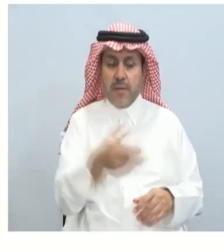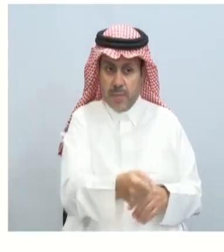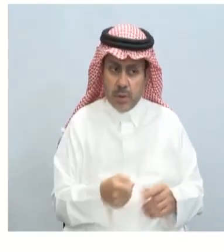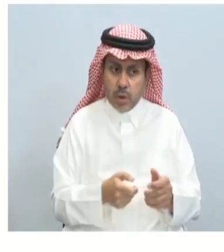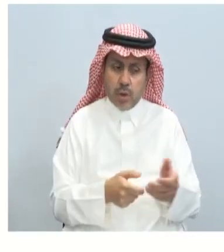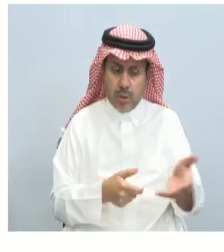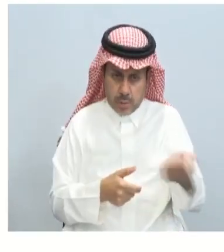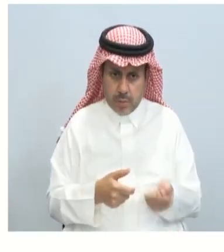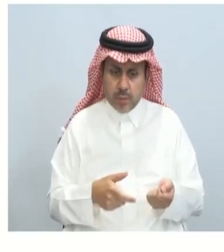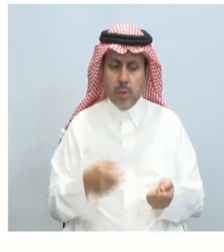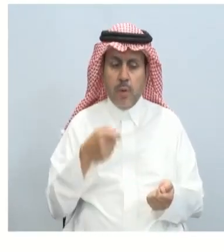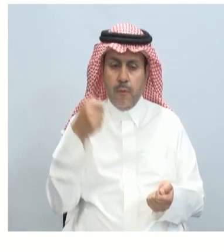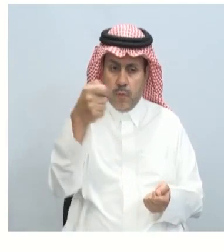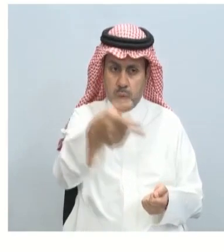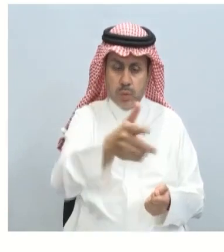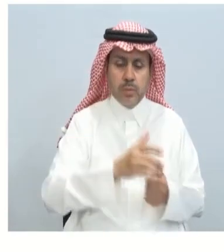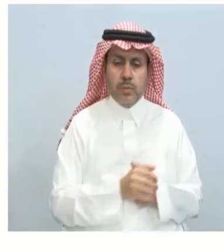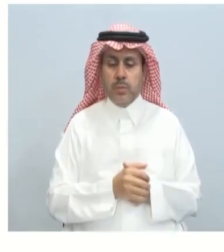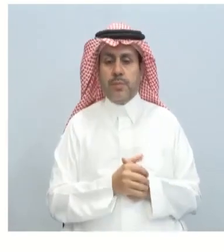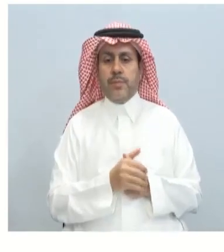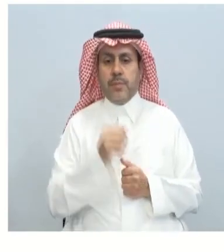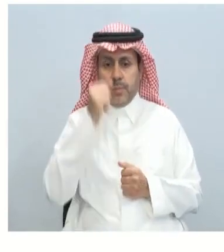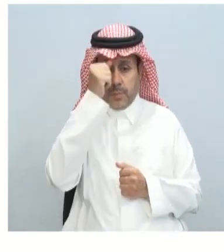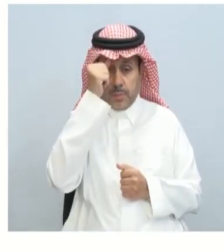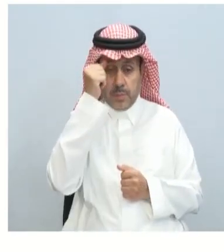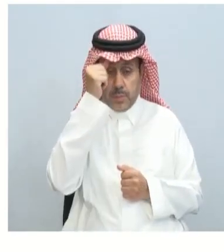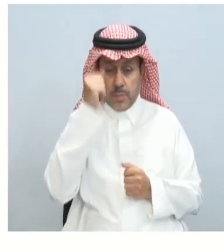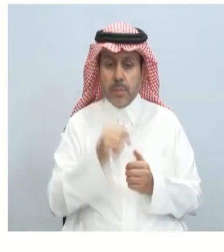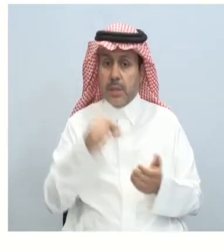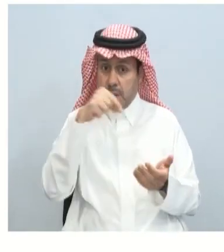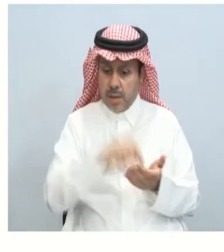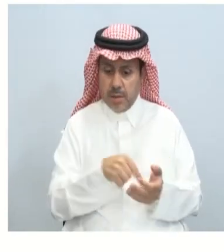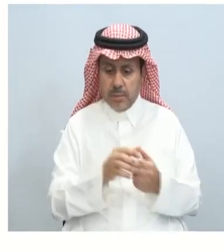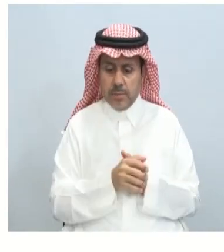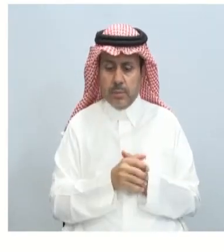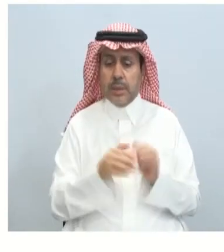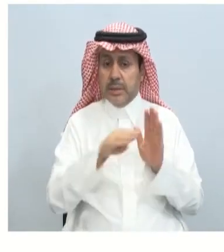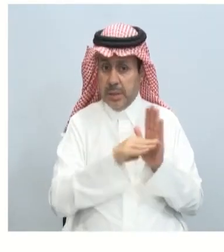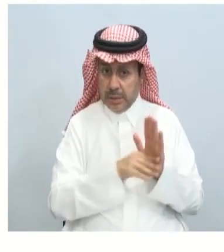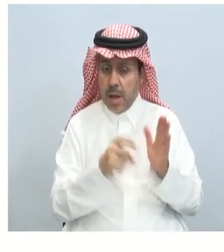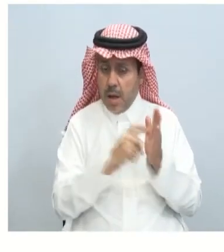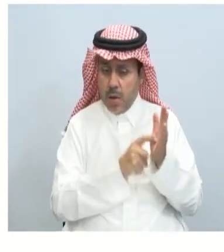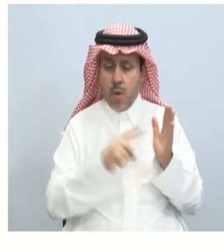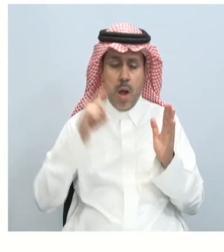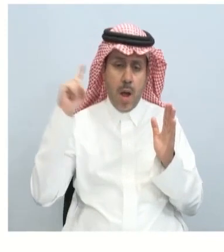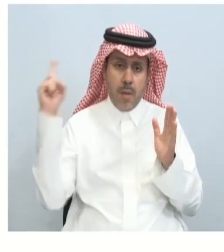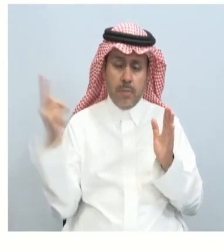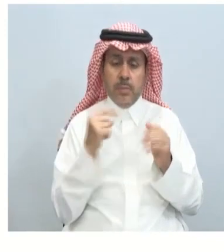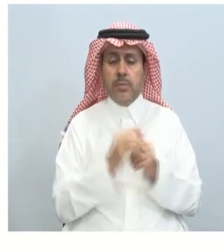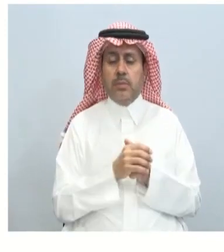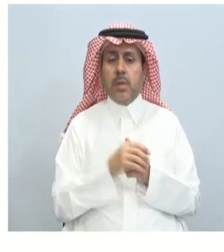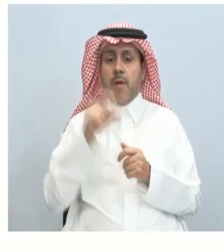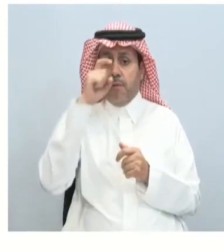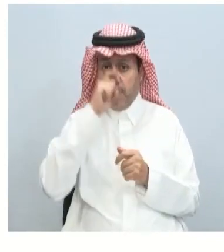هذا الامر يعتبر داخل تحت القانون العام وايضا في حال فرض